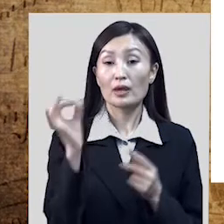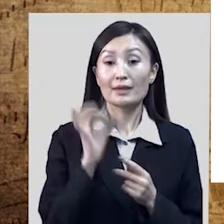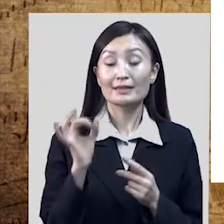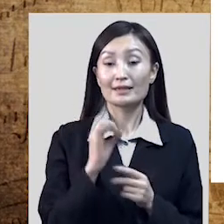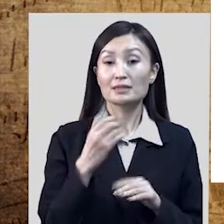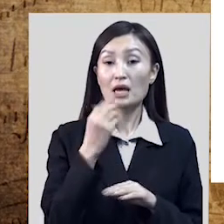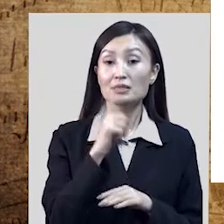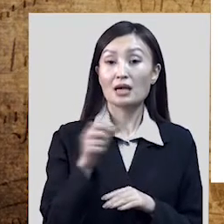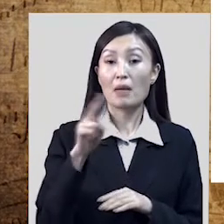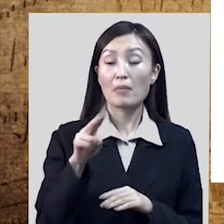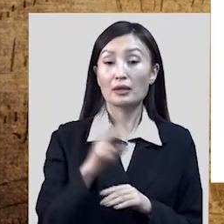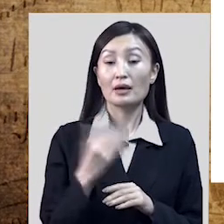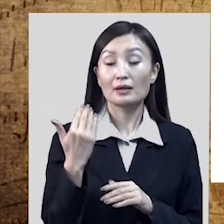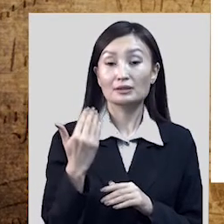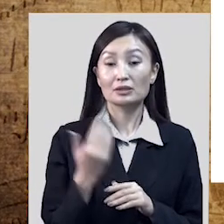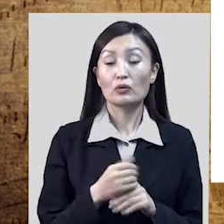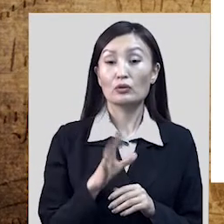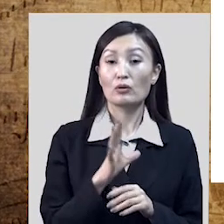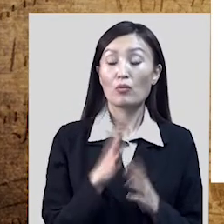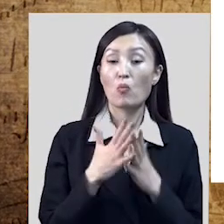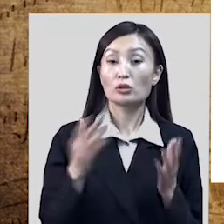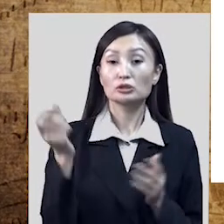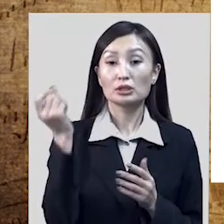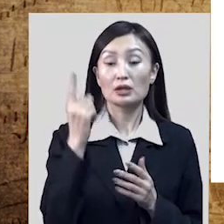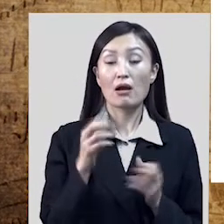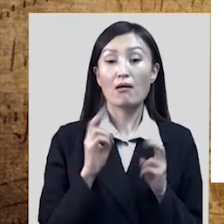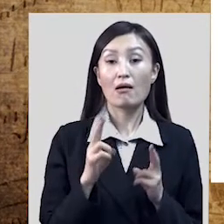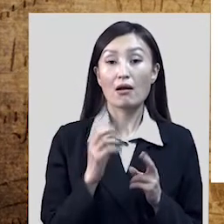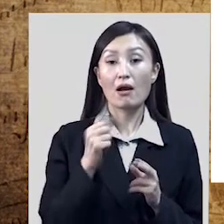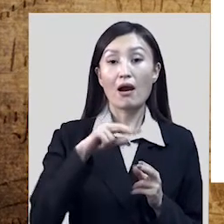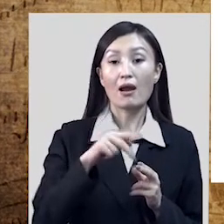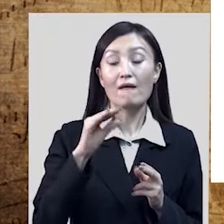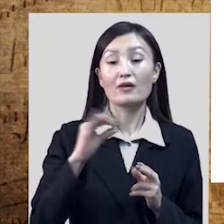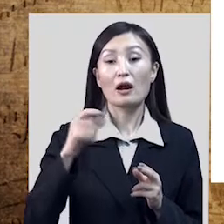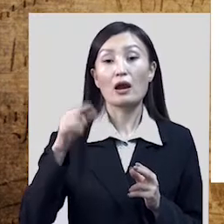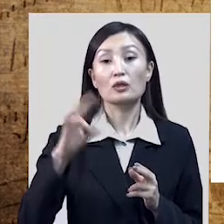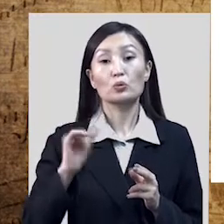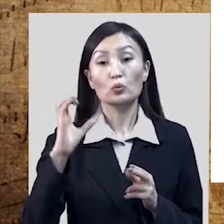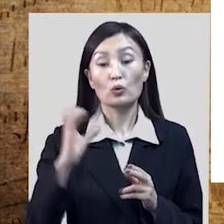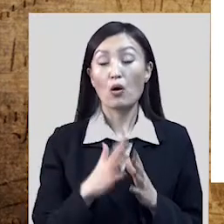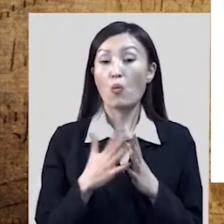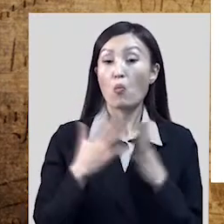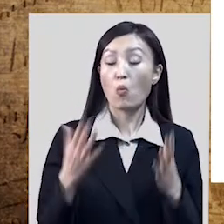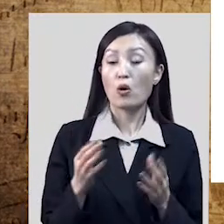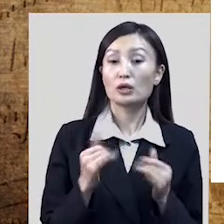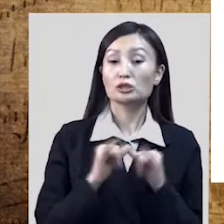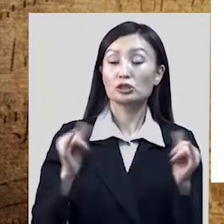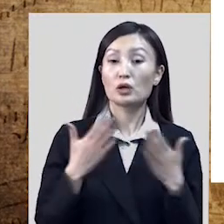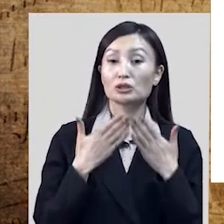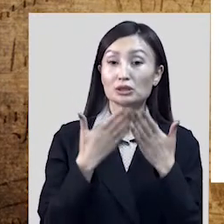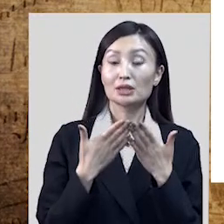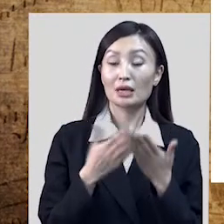западе где аль сырка не был больше известен как аль frogance стал наиболее широко читаемым